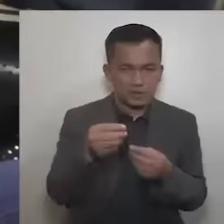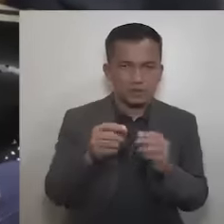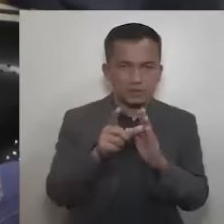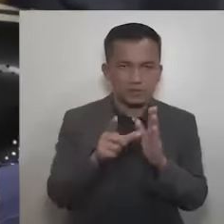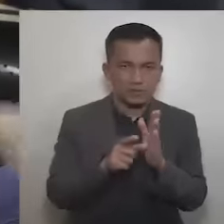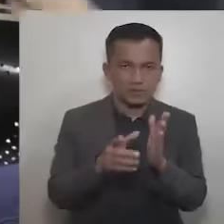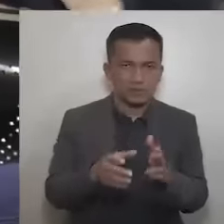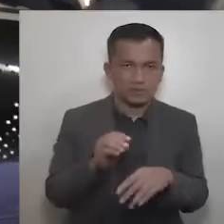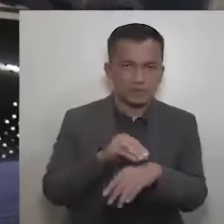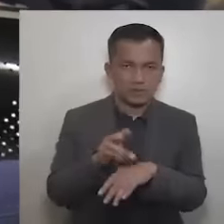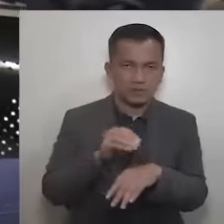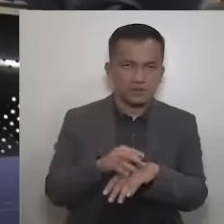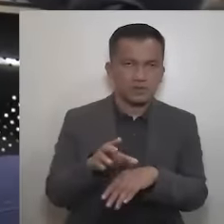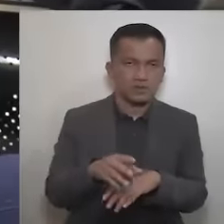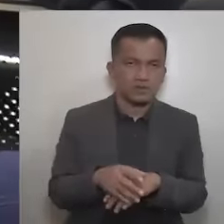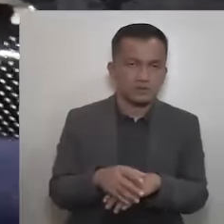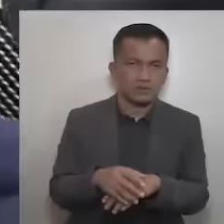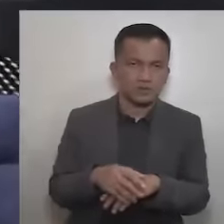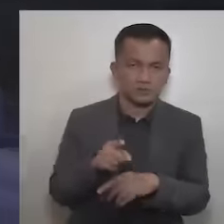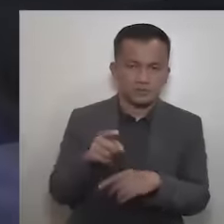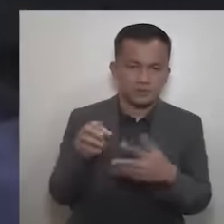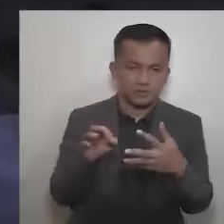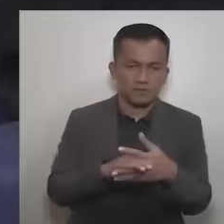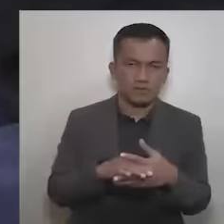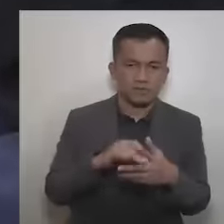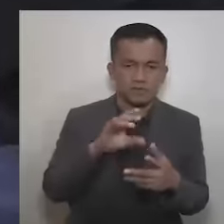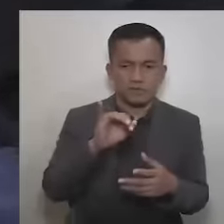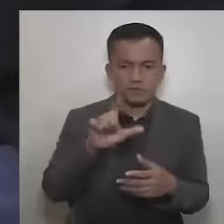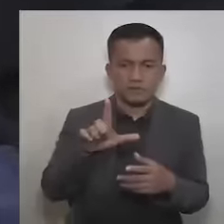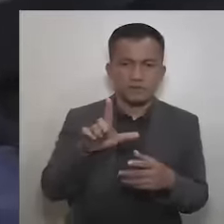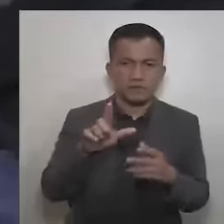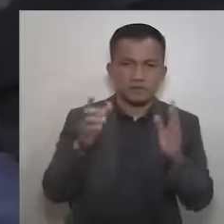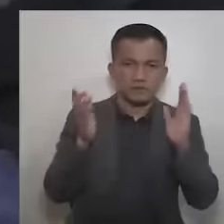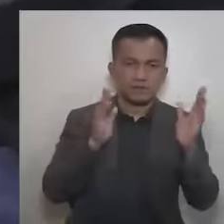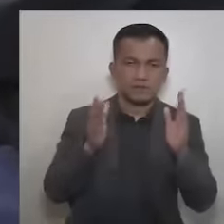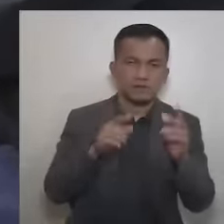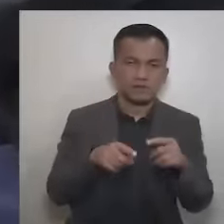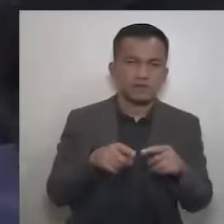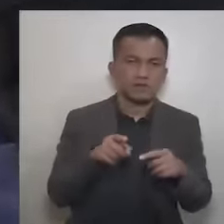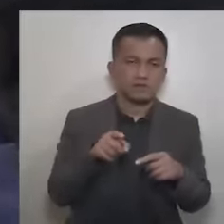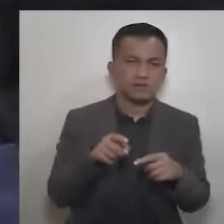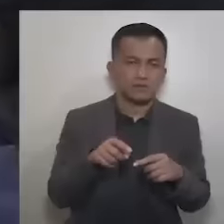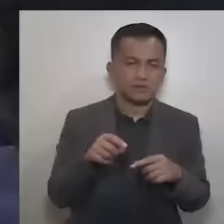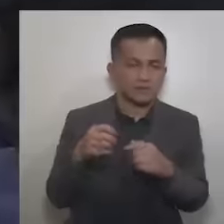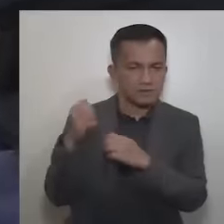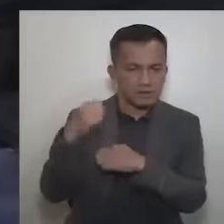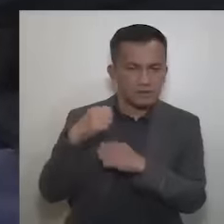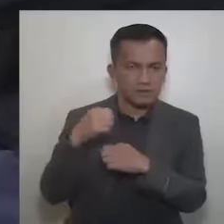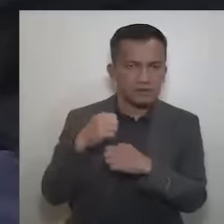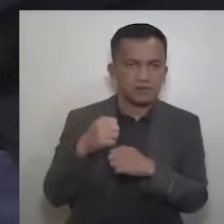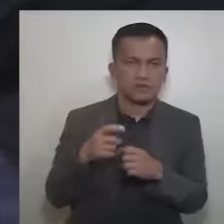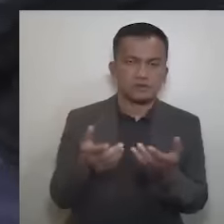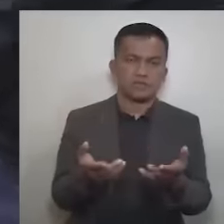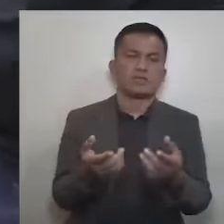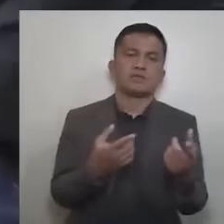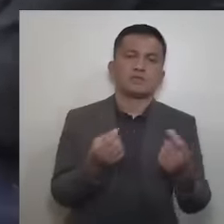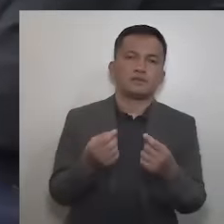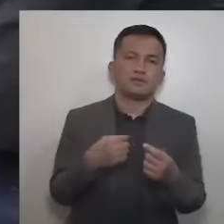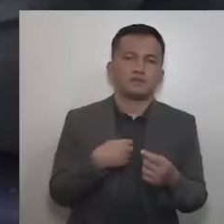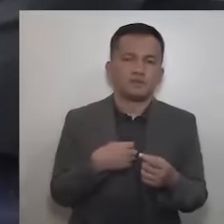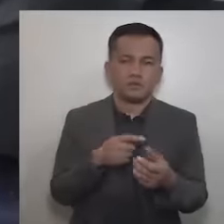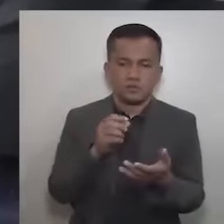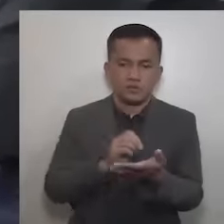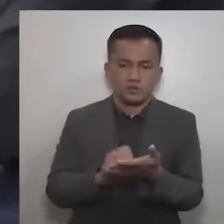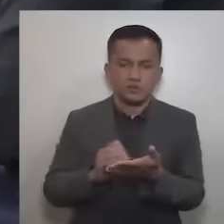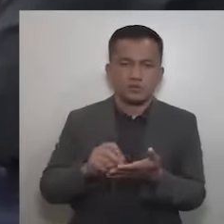sa'yo. Kasi yun din po yung sikang kailangan nila. Nakapag-file na sila sa civil service. So yun po ang inaasahan din. Sige, ganito ang gagawin